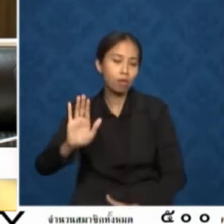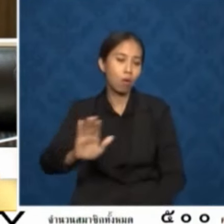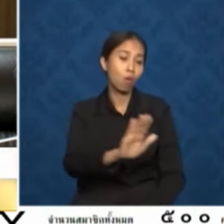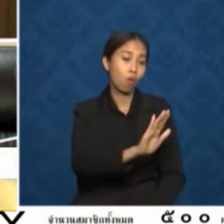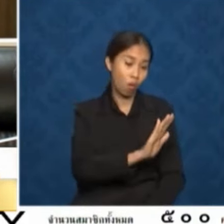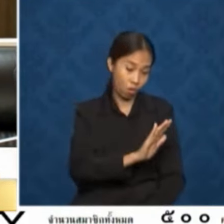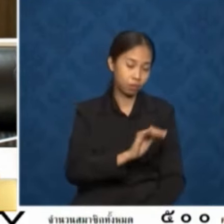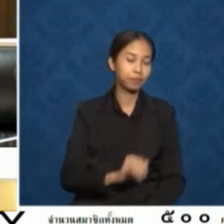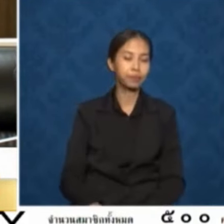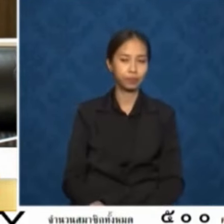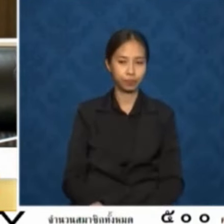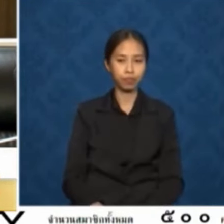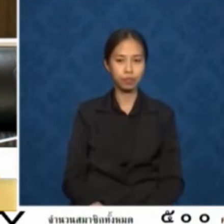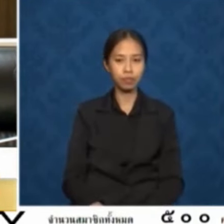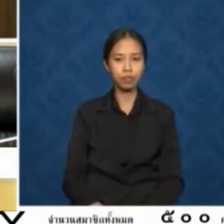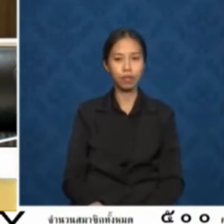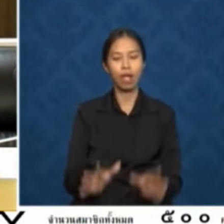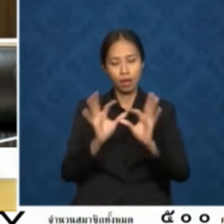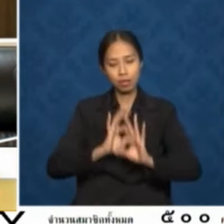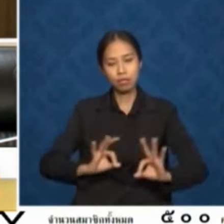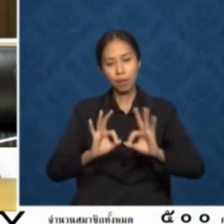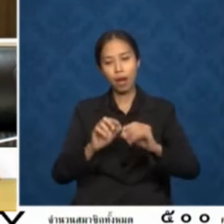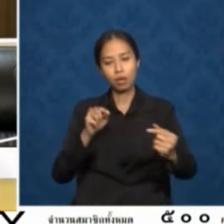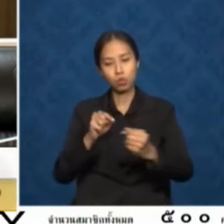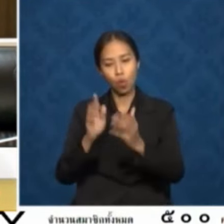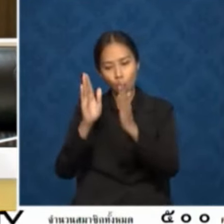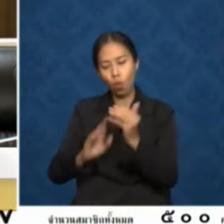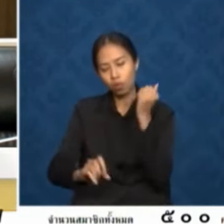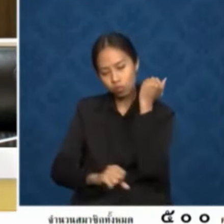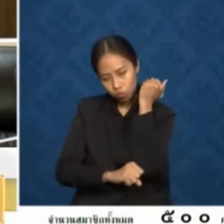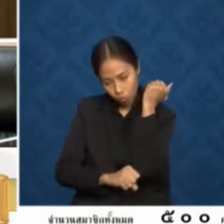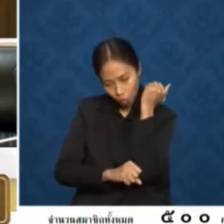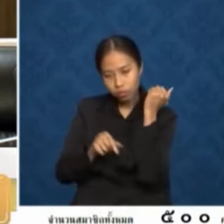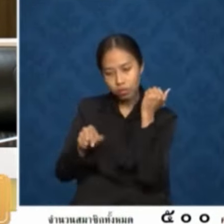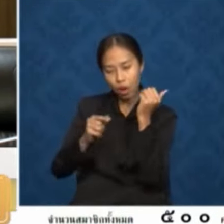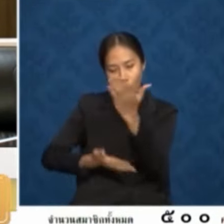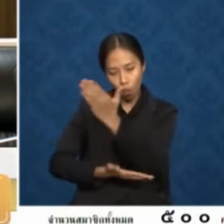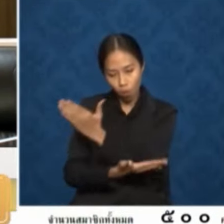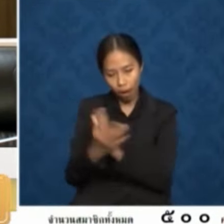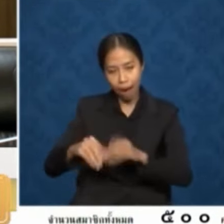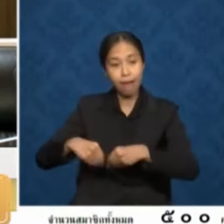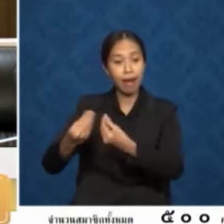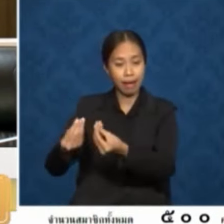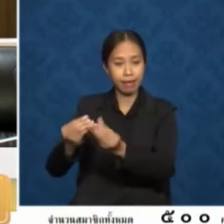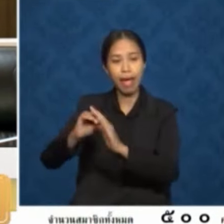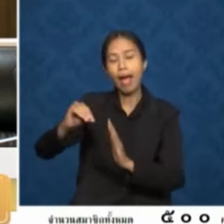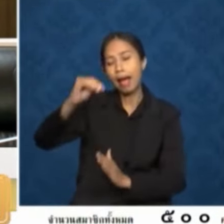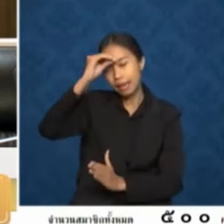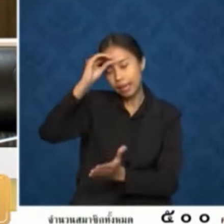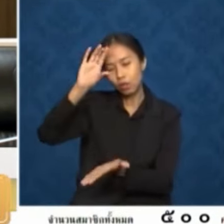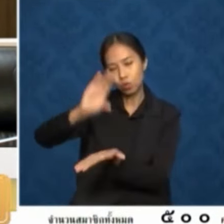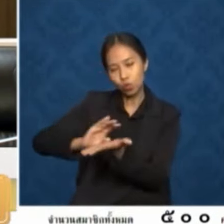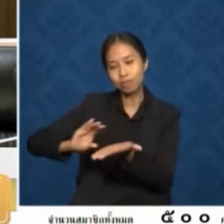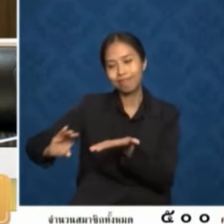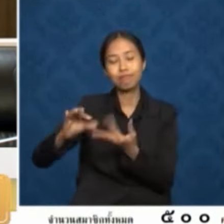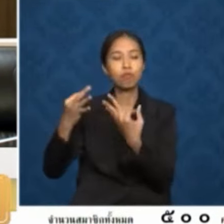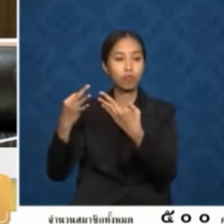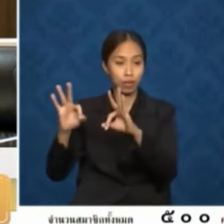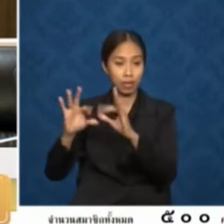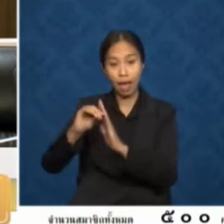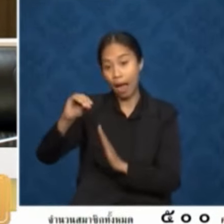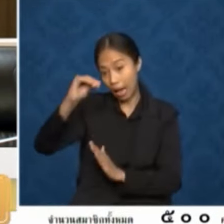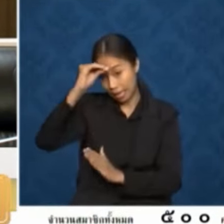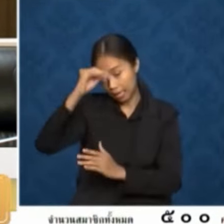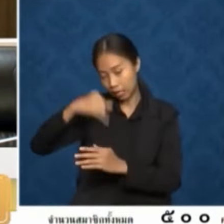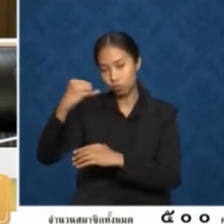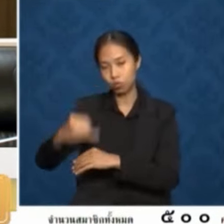ารห่างไกลให้ความสำคัญลูกคนยากคนจนต้องให้ทุนเรียนฟรีได้ศึกษาเล่าเรียน